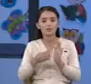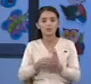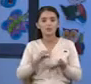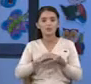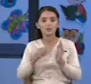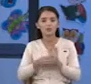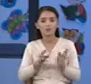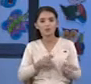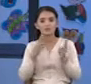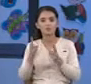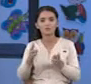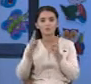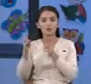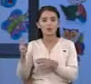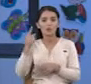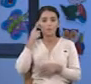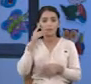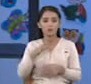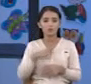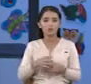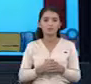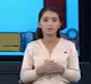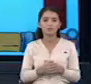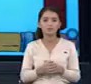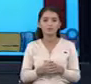в класс. Подумали?